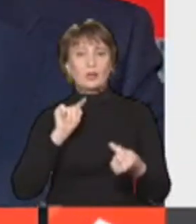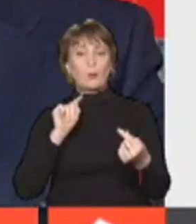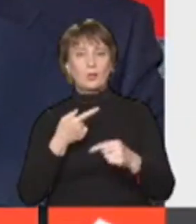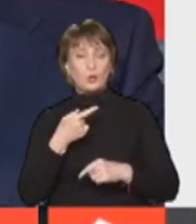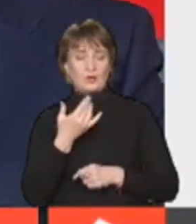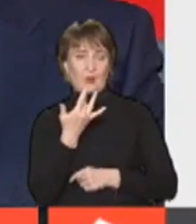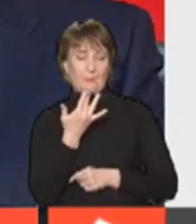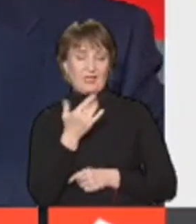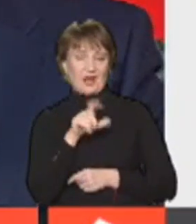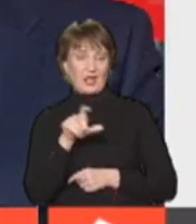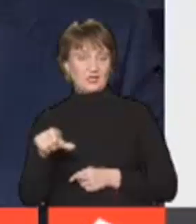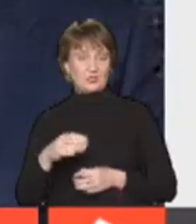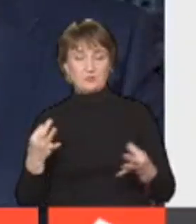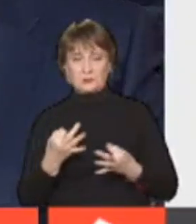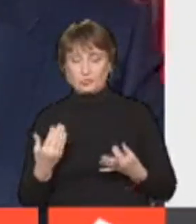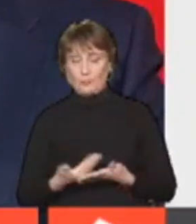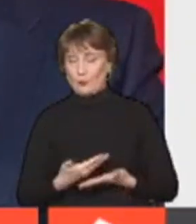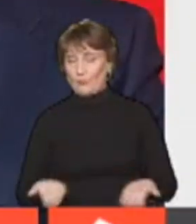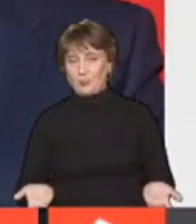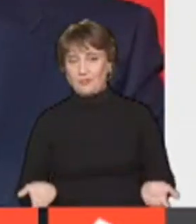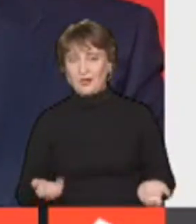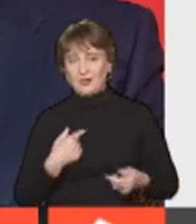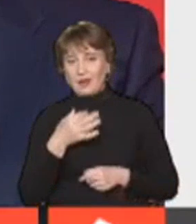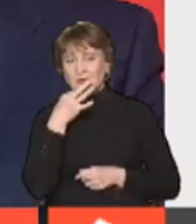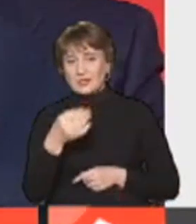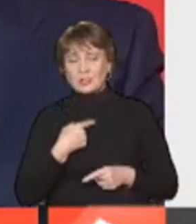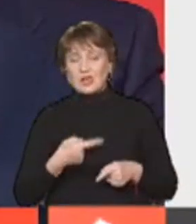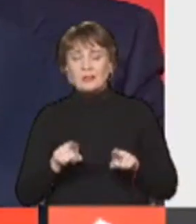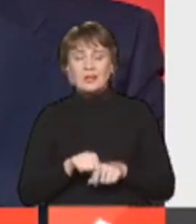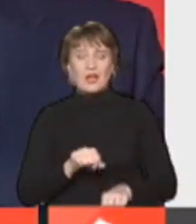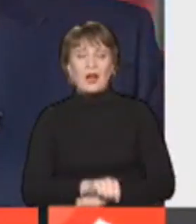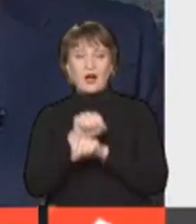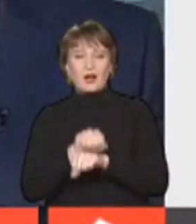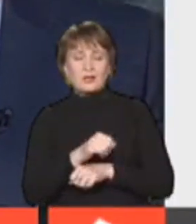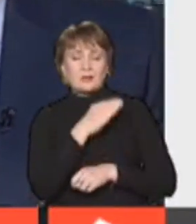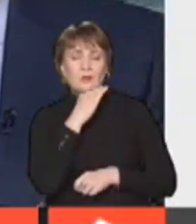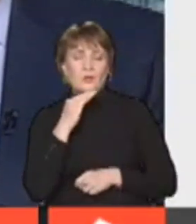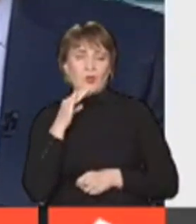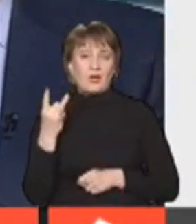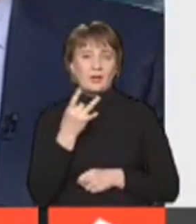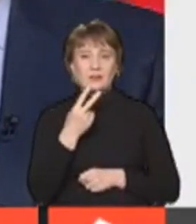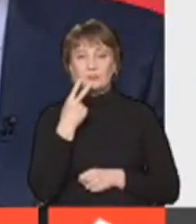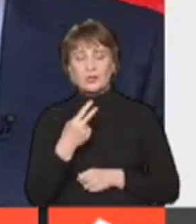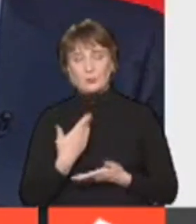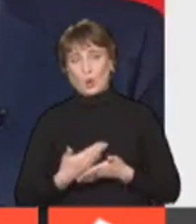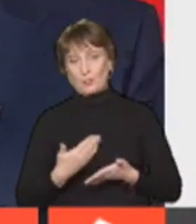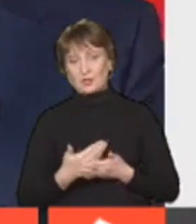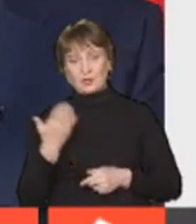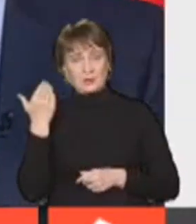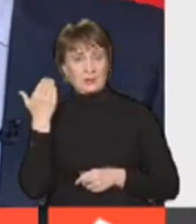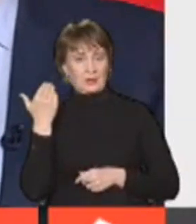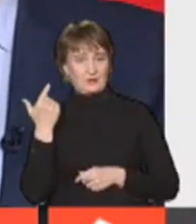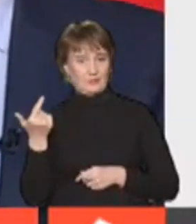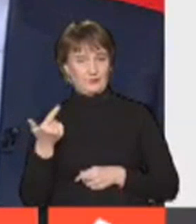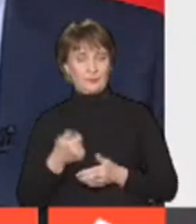американців. Нічого нового, я вам скажу. Я такі акції бачив купу раз, ну, наприклад, не так далеко